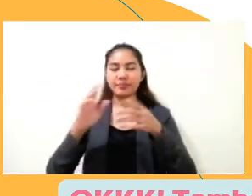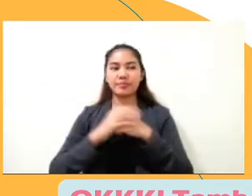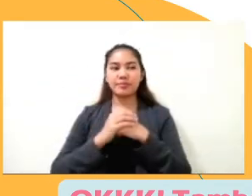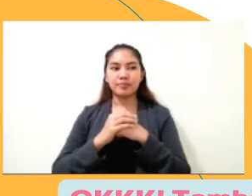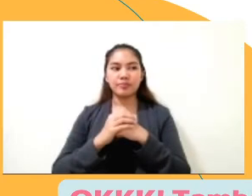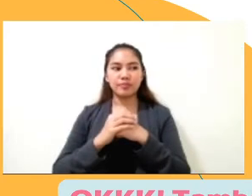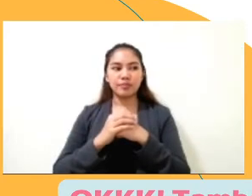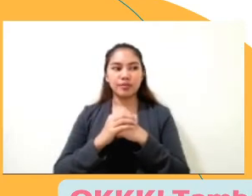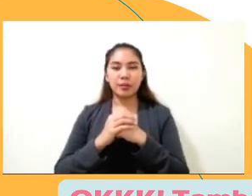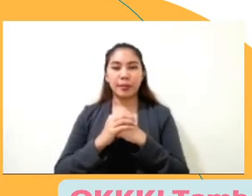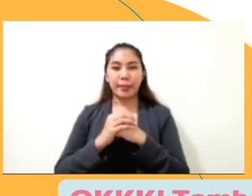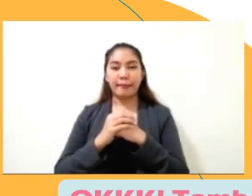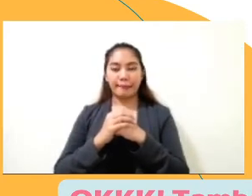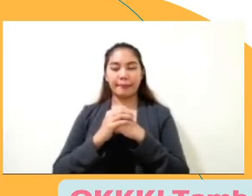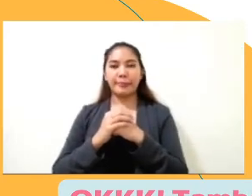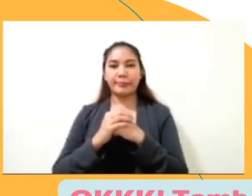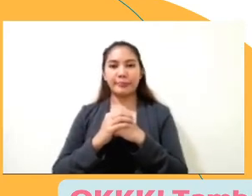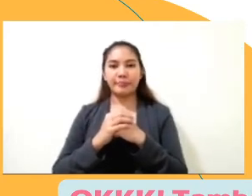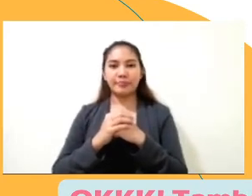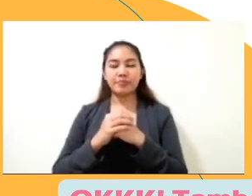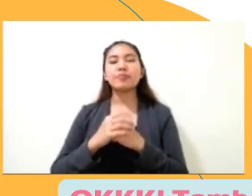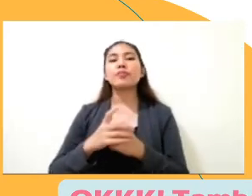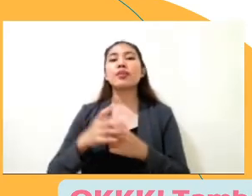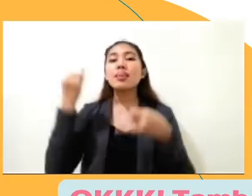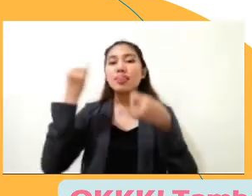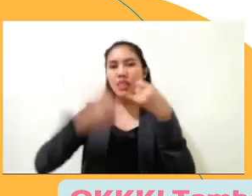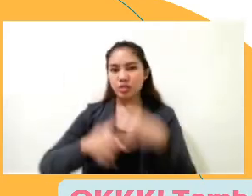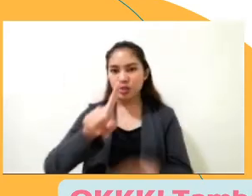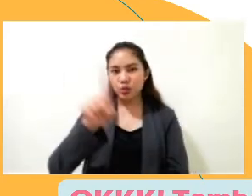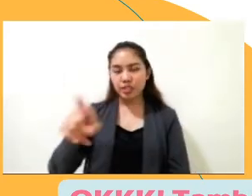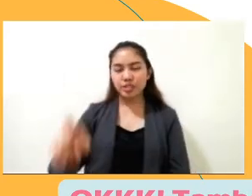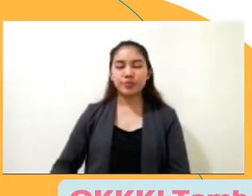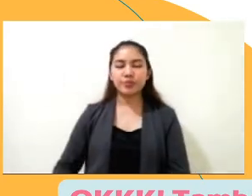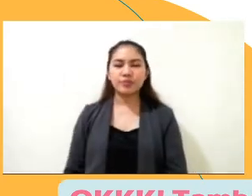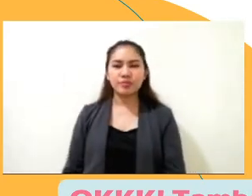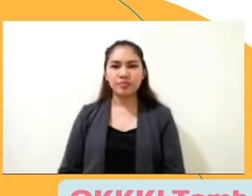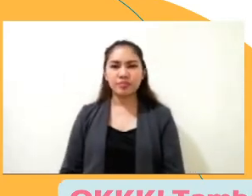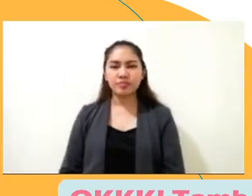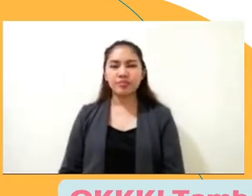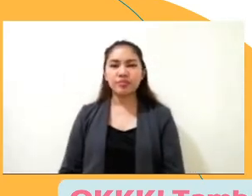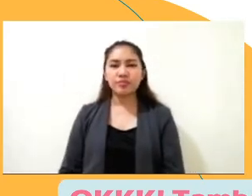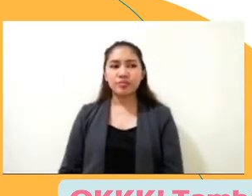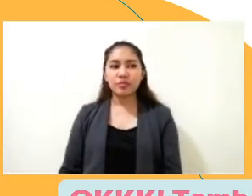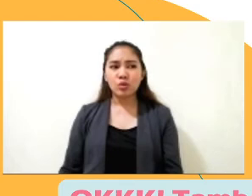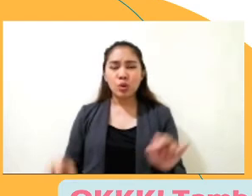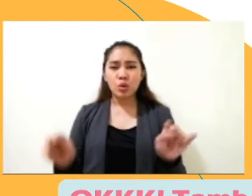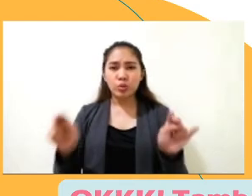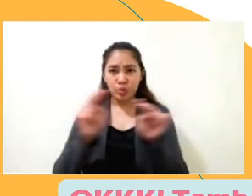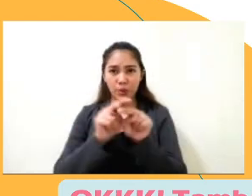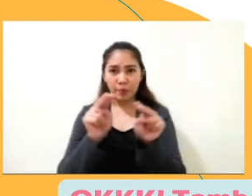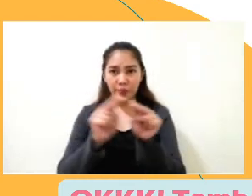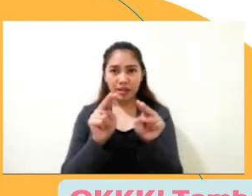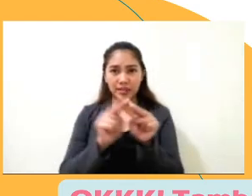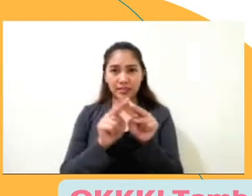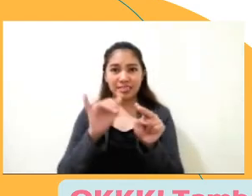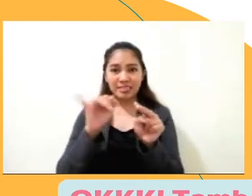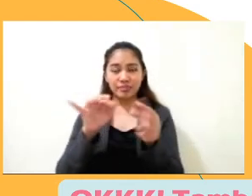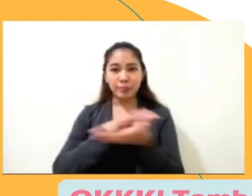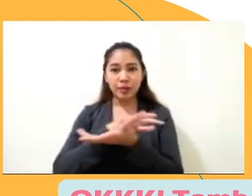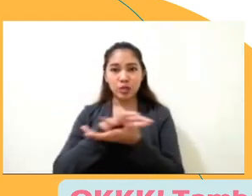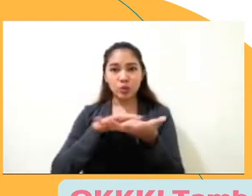of question. Ang tanong po ay, normal lang po ba kung magulo ang